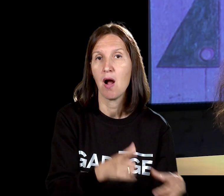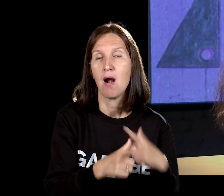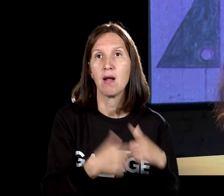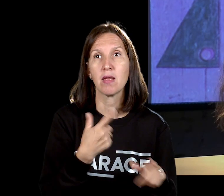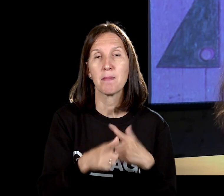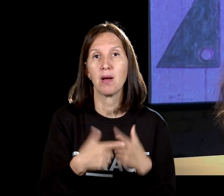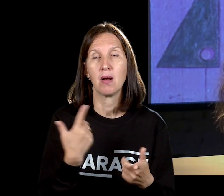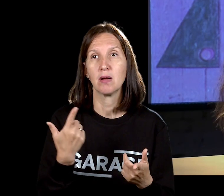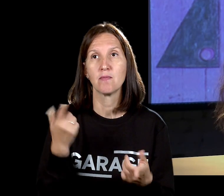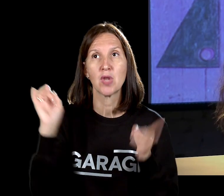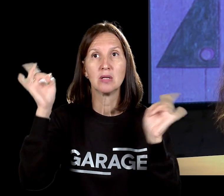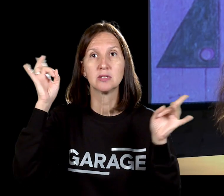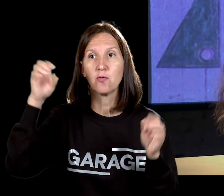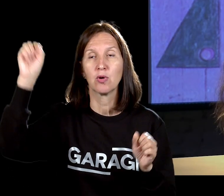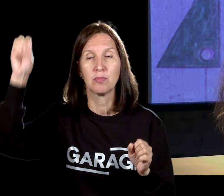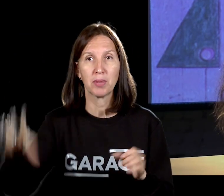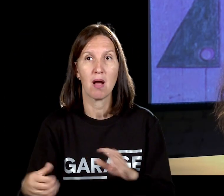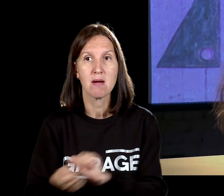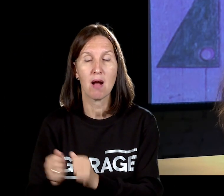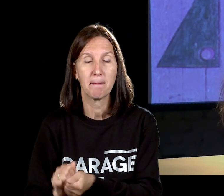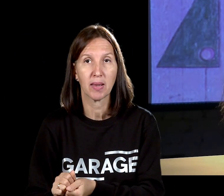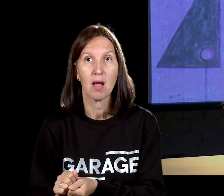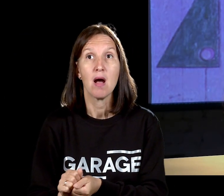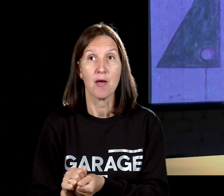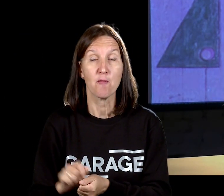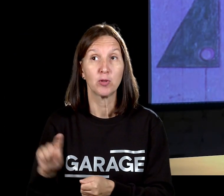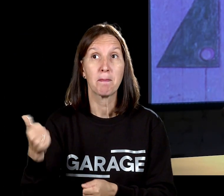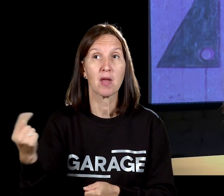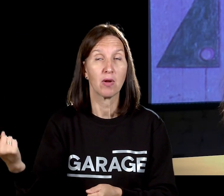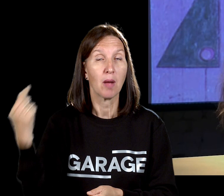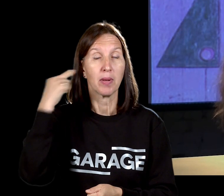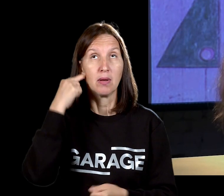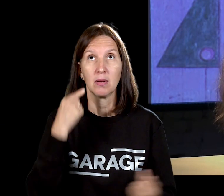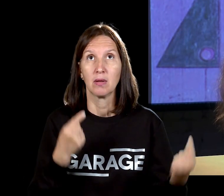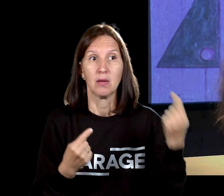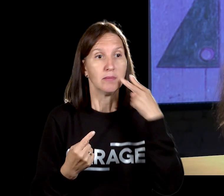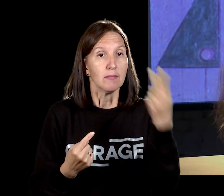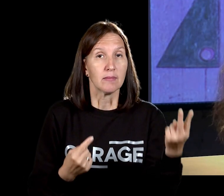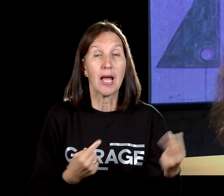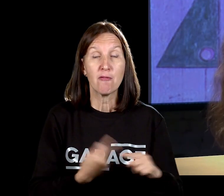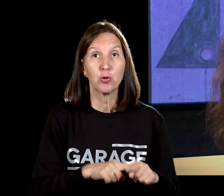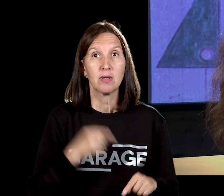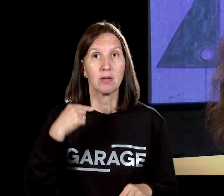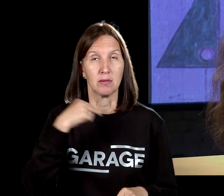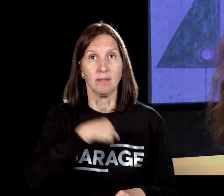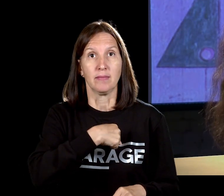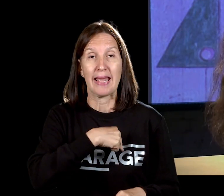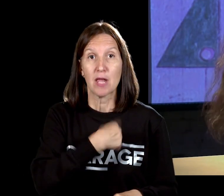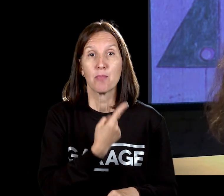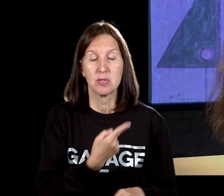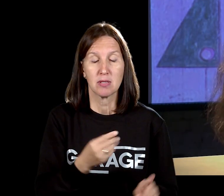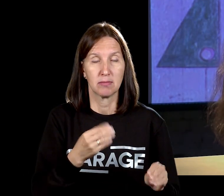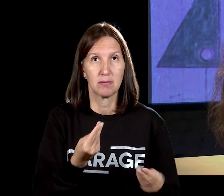звук упавшего камня. И от этого первого импульса этот первый импульс запускает вот этот самый